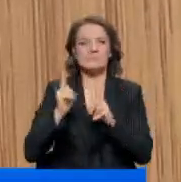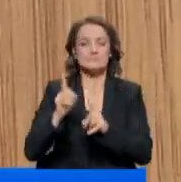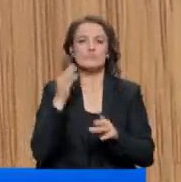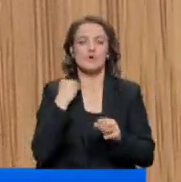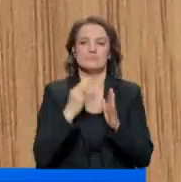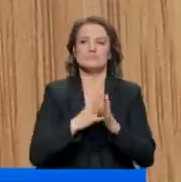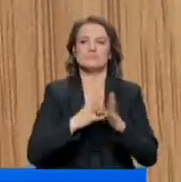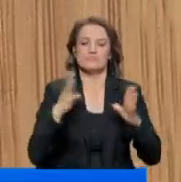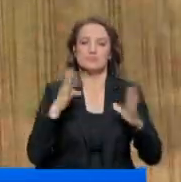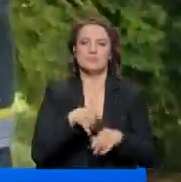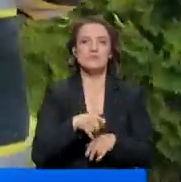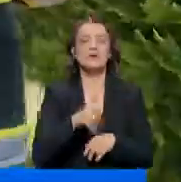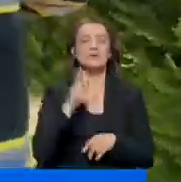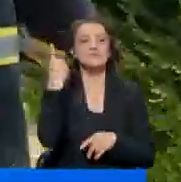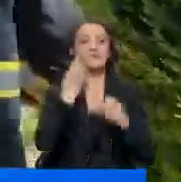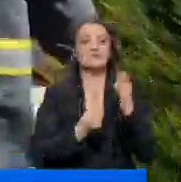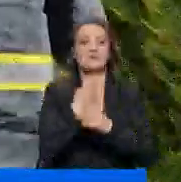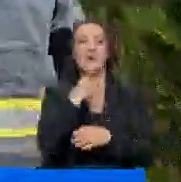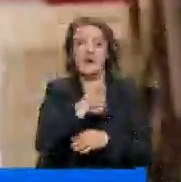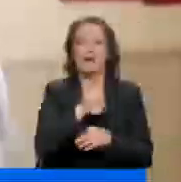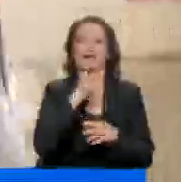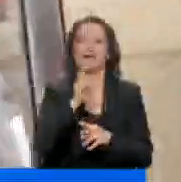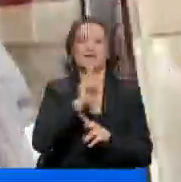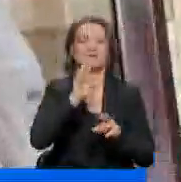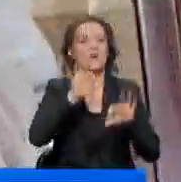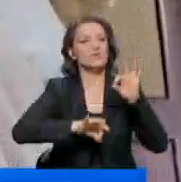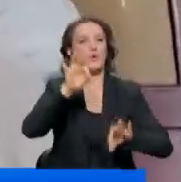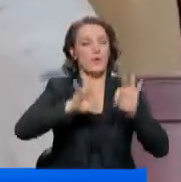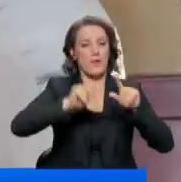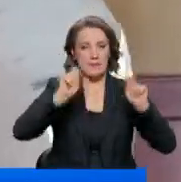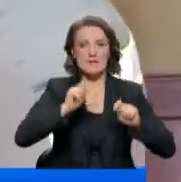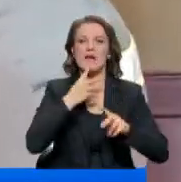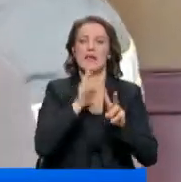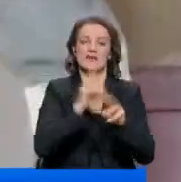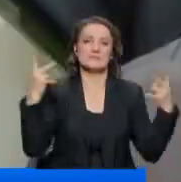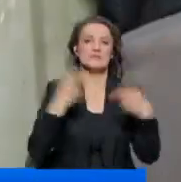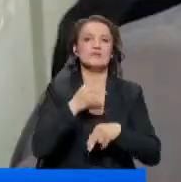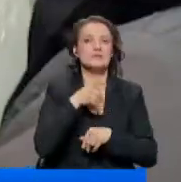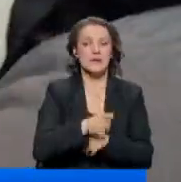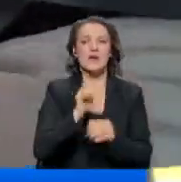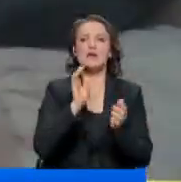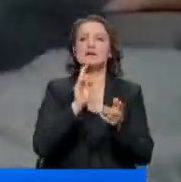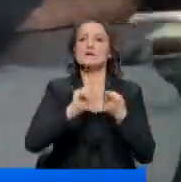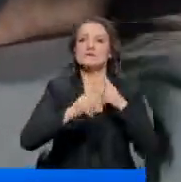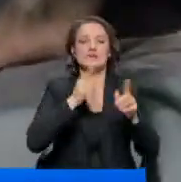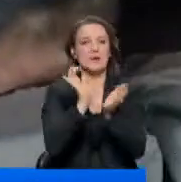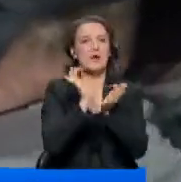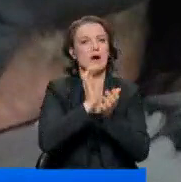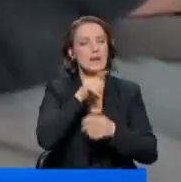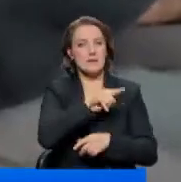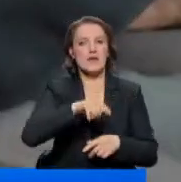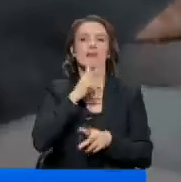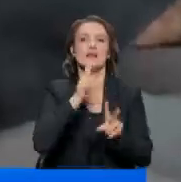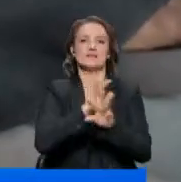birikti. Ekipler dün sabah Kılıçdaroğlu'nun evindeydi. Kontroller yapıldı, elektrik kesildi. Kılıçdaroğlu ailesi elektriksiz